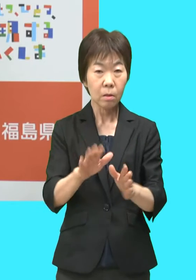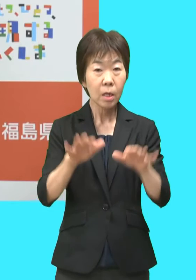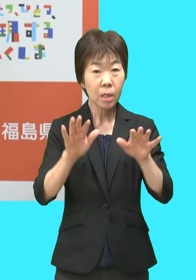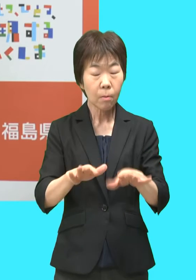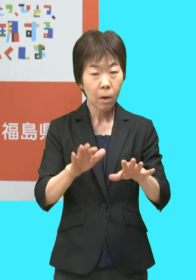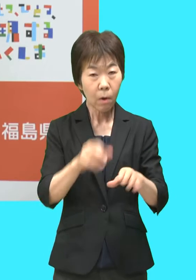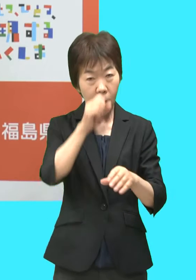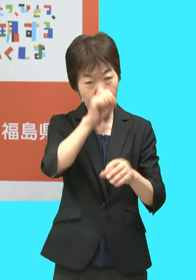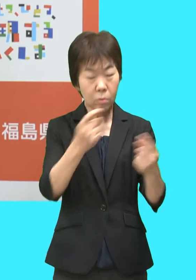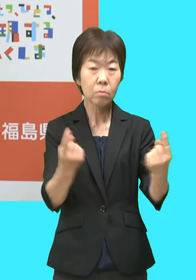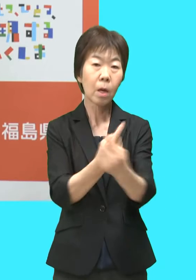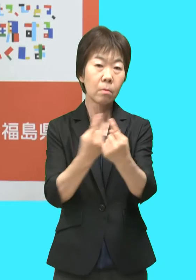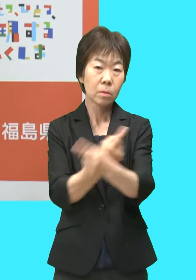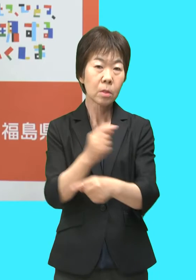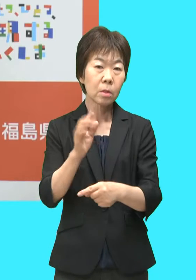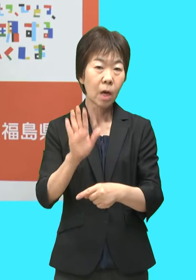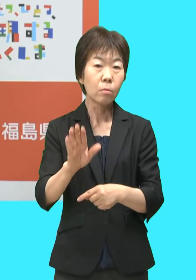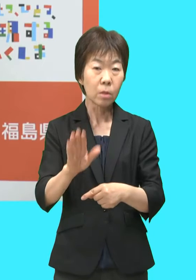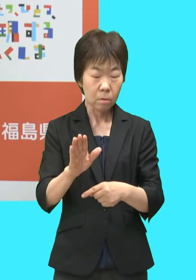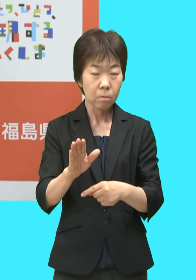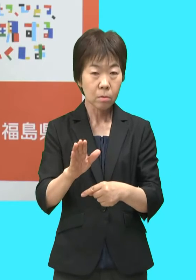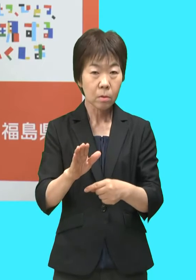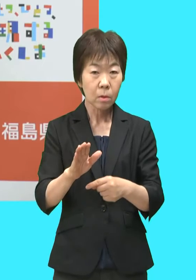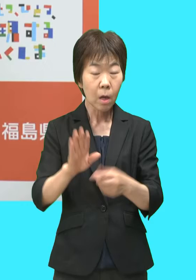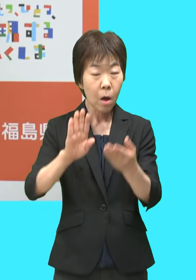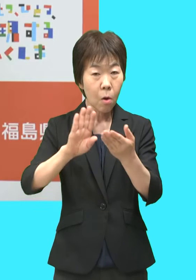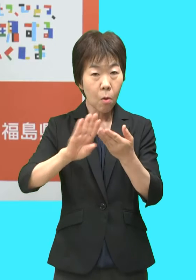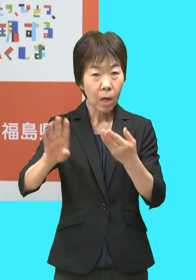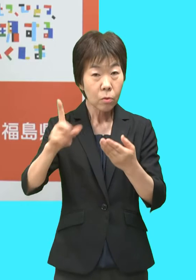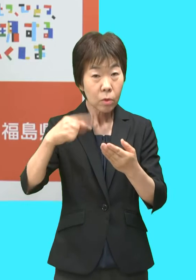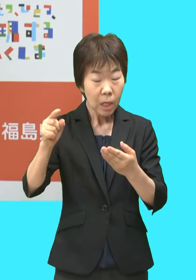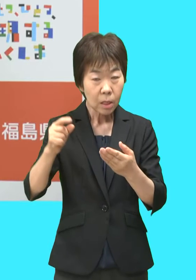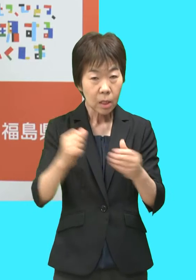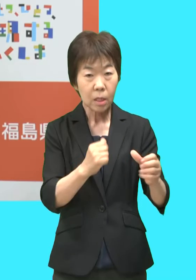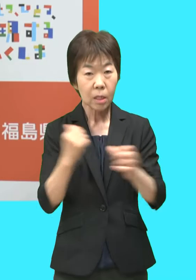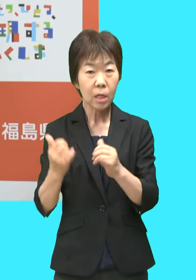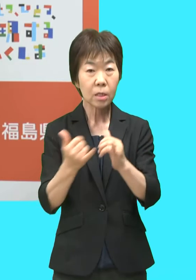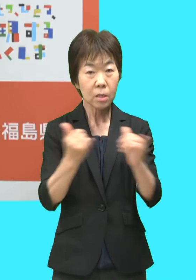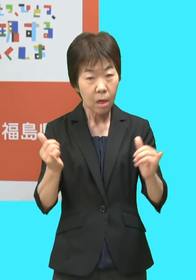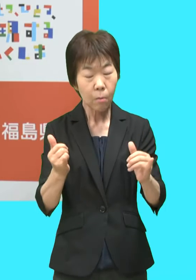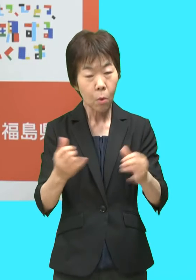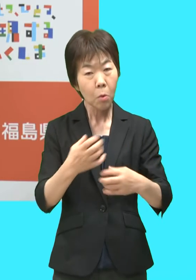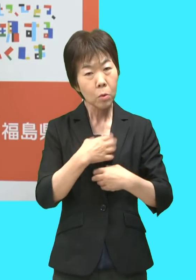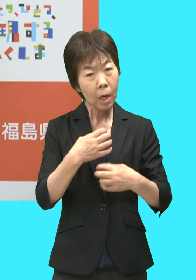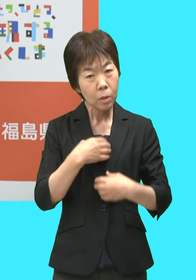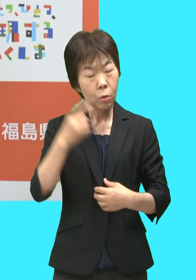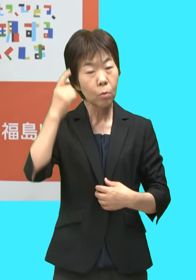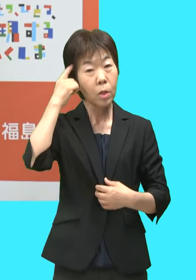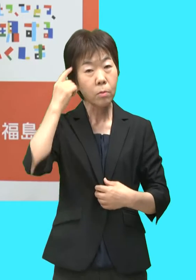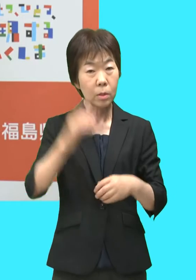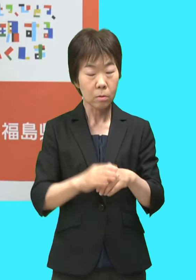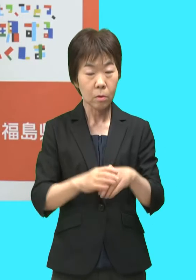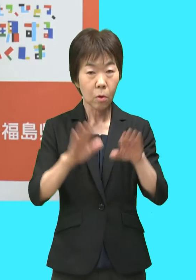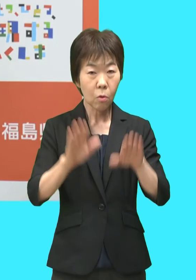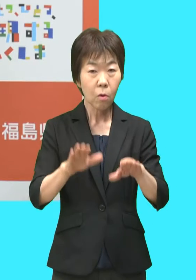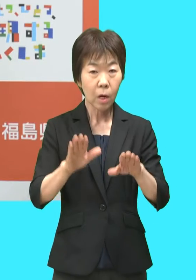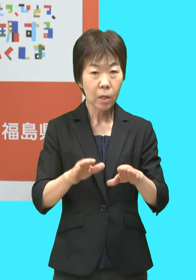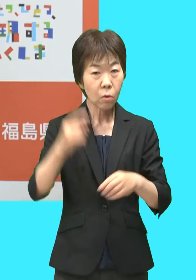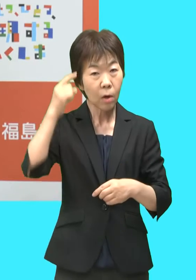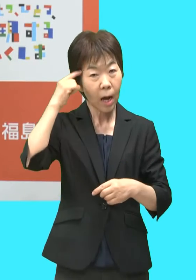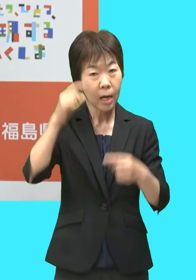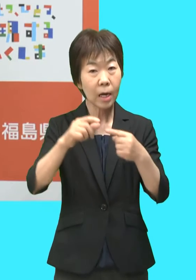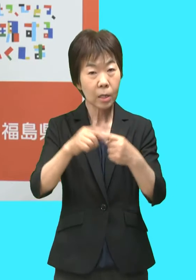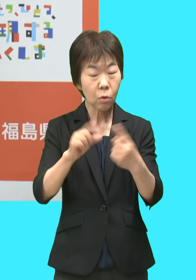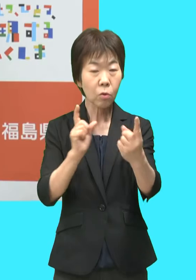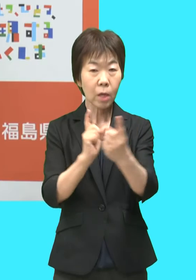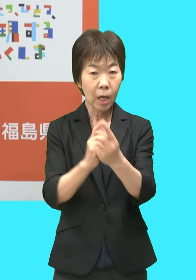ですけれども、今後その他県の避難されている方について、不安なところ ところがあるかと思います。今回の受け止めと県としての